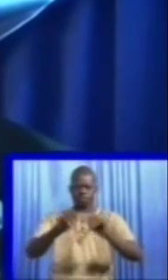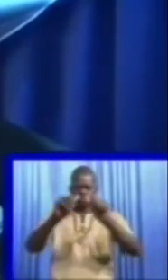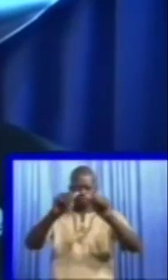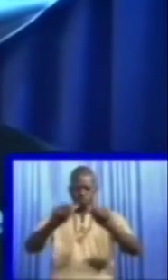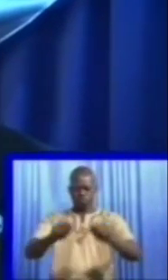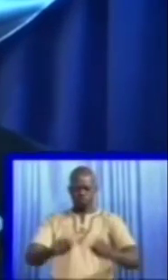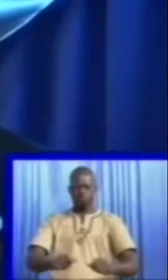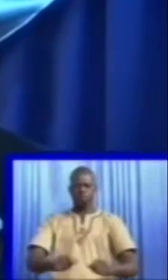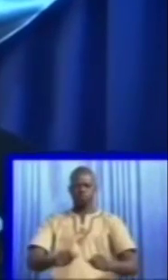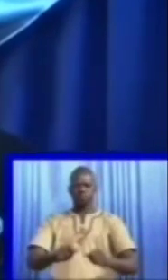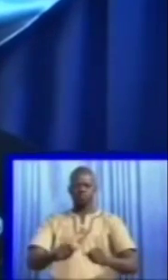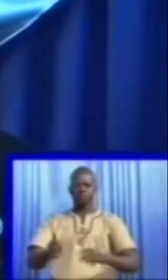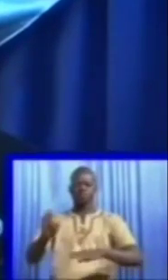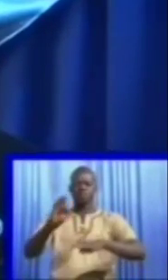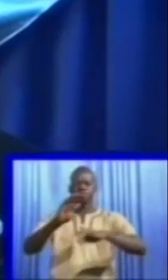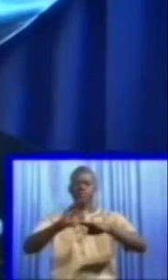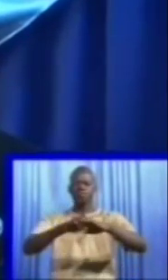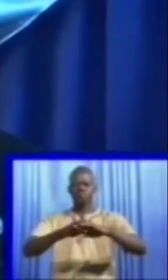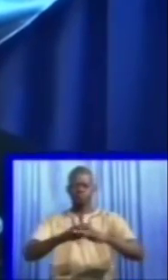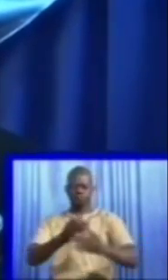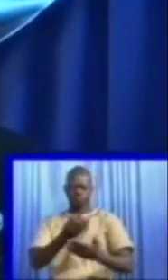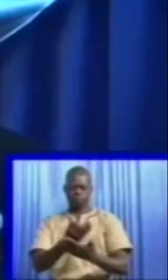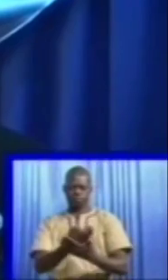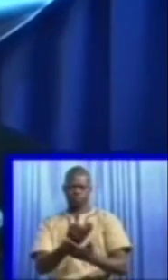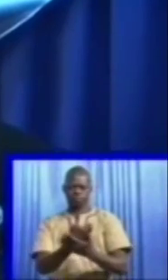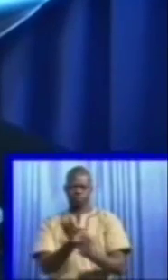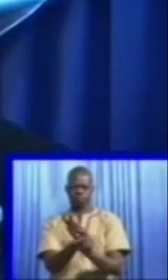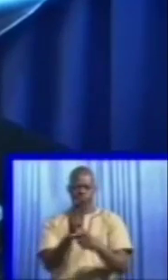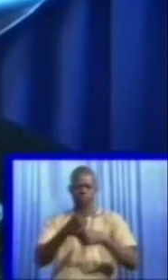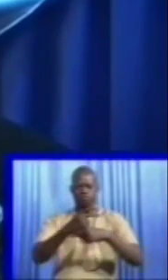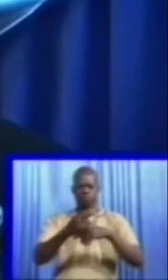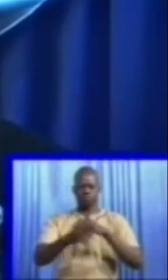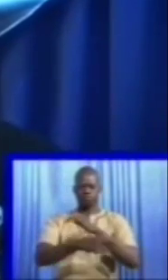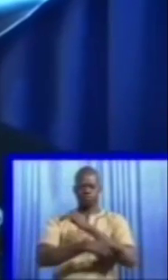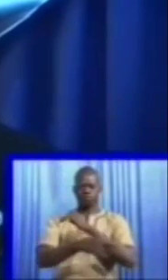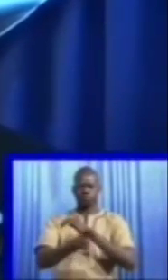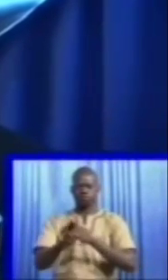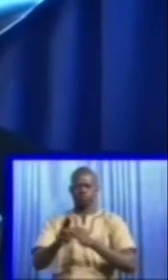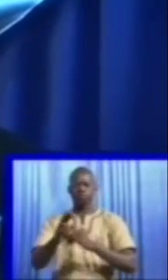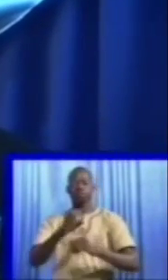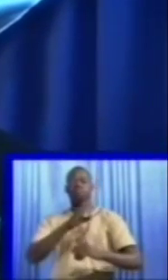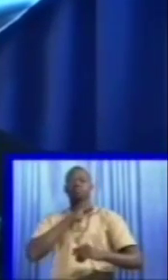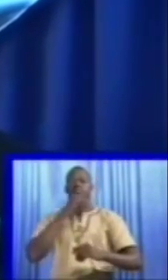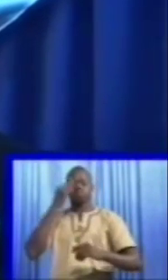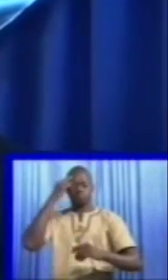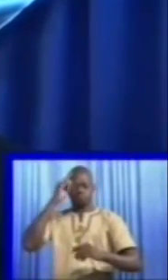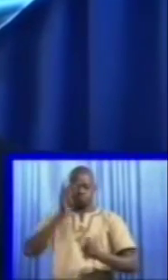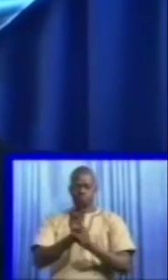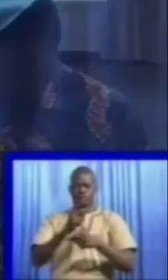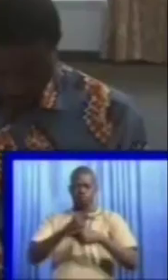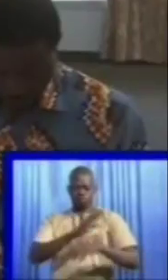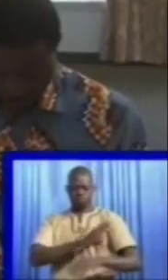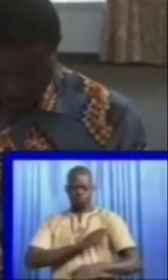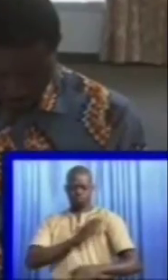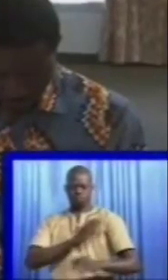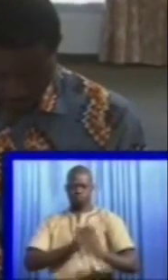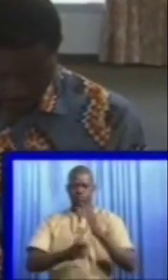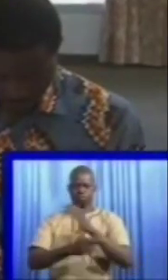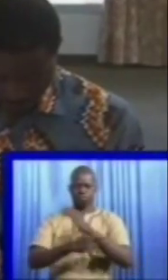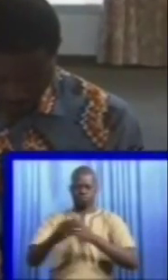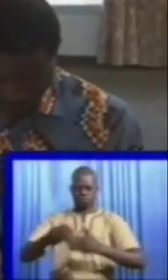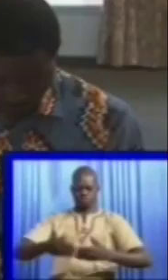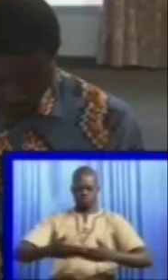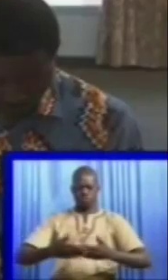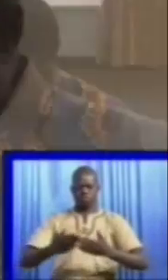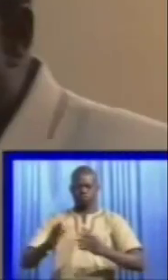peut mettre un fonds de production régionale, rien que pour les productions à caractère régional. Pour faciliter